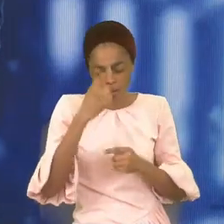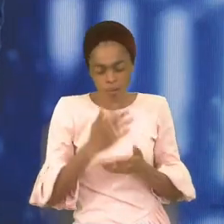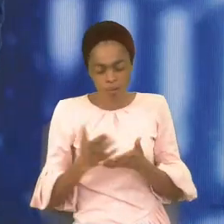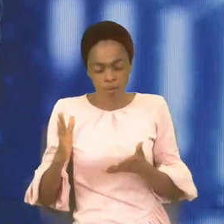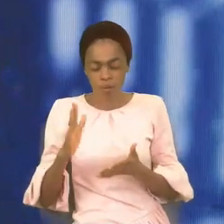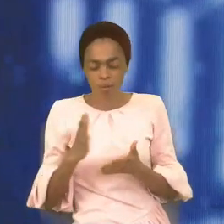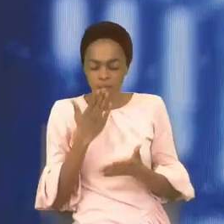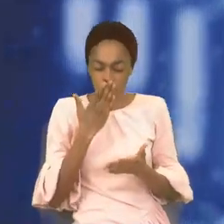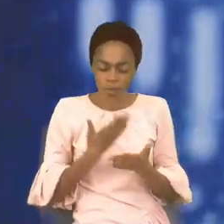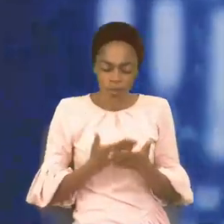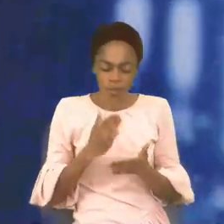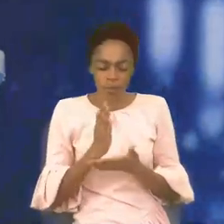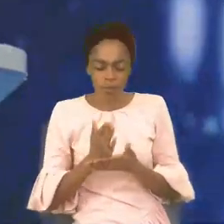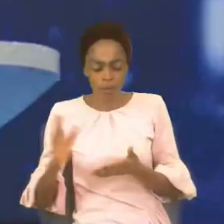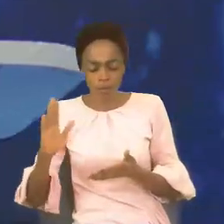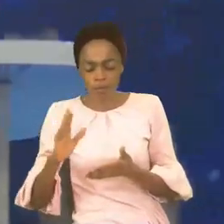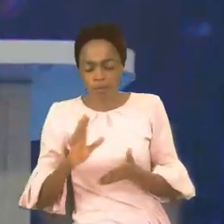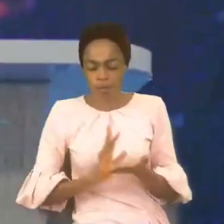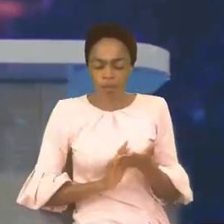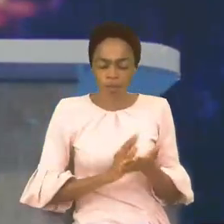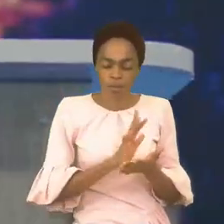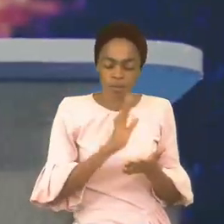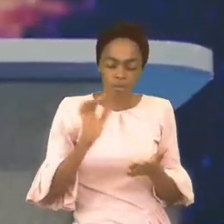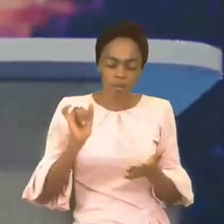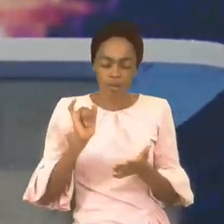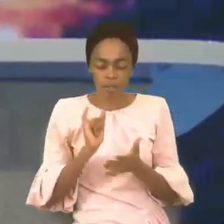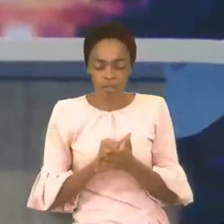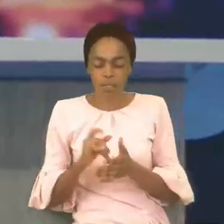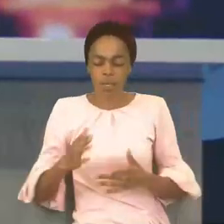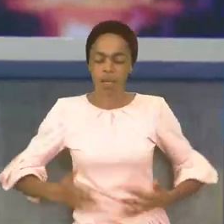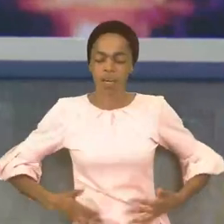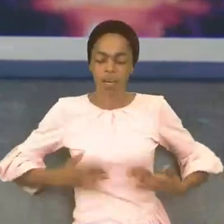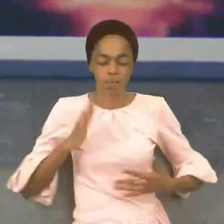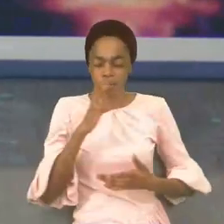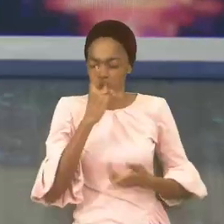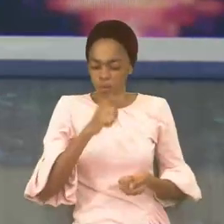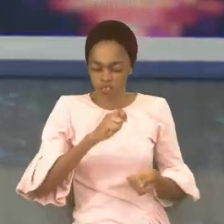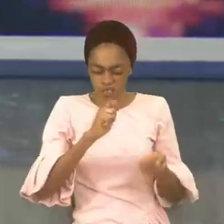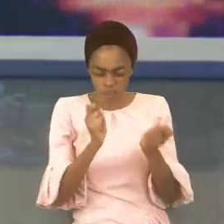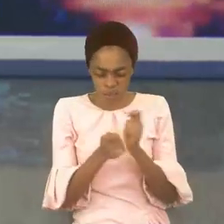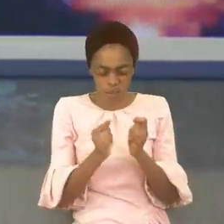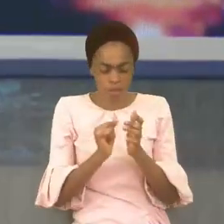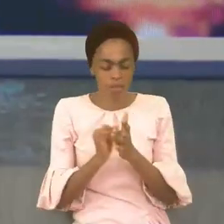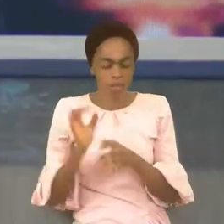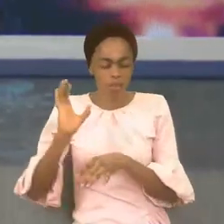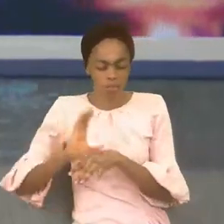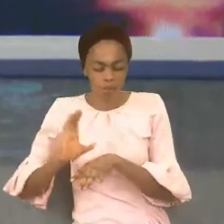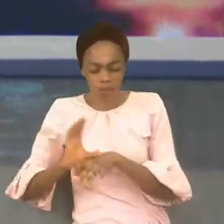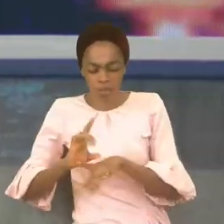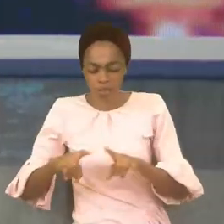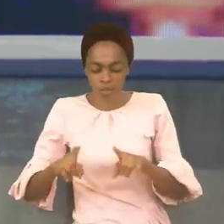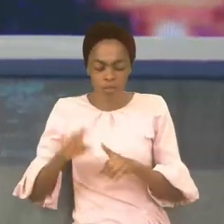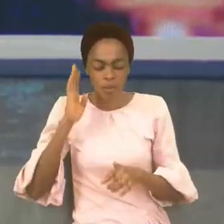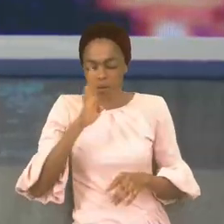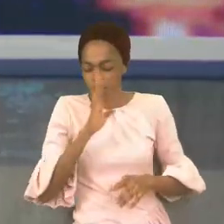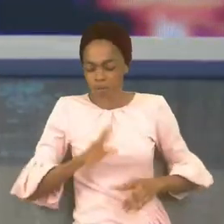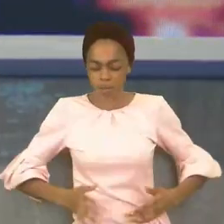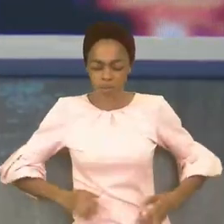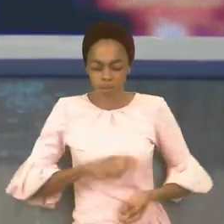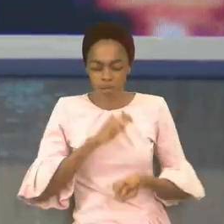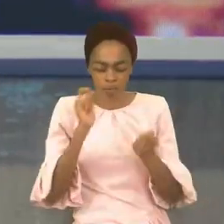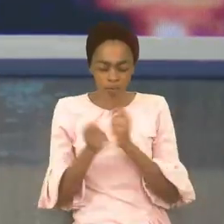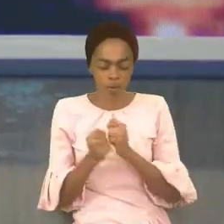bon, quelque chose de glorieux. Pour que les vies soient transformées, pour que les églises soient transformées,